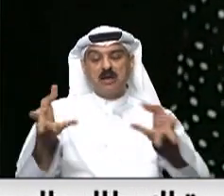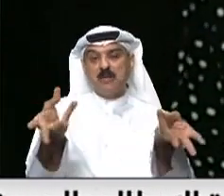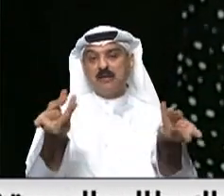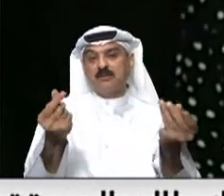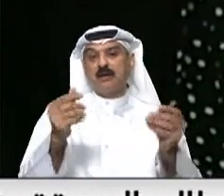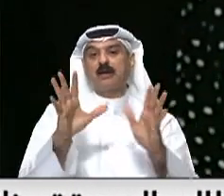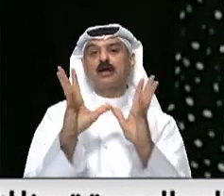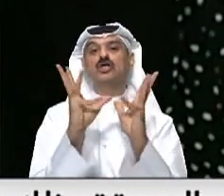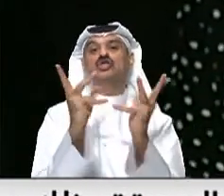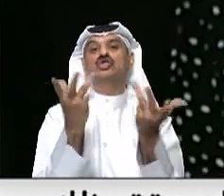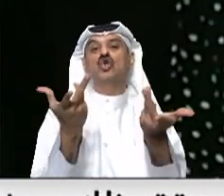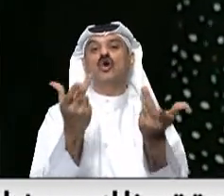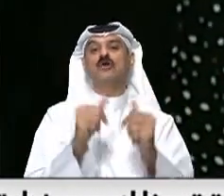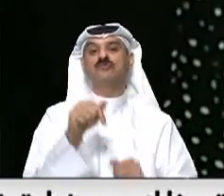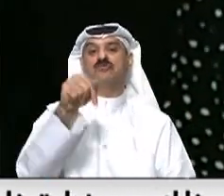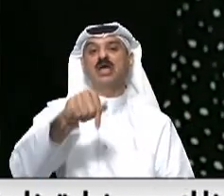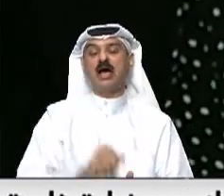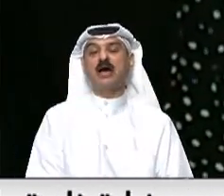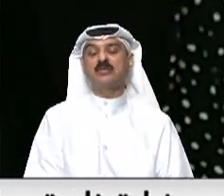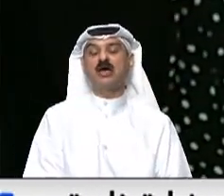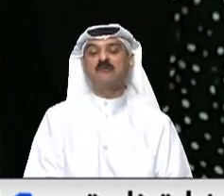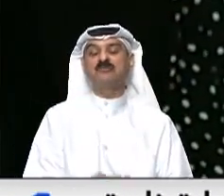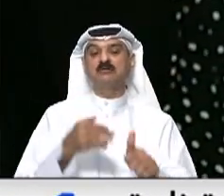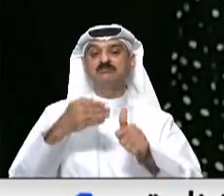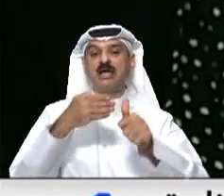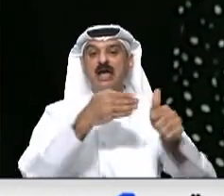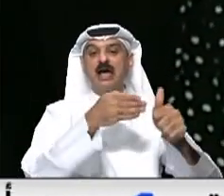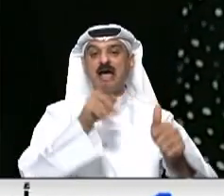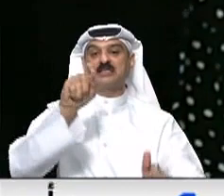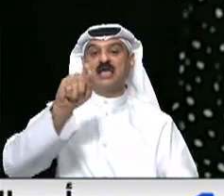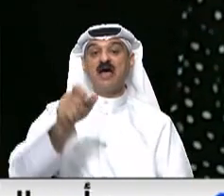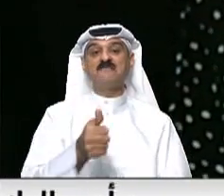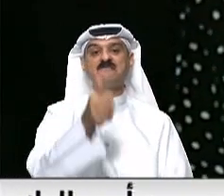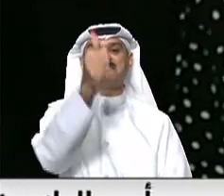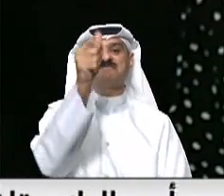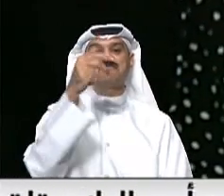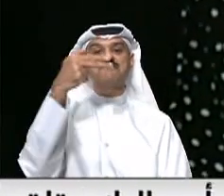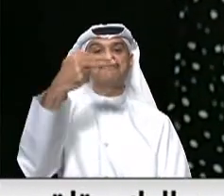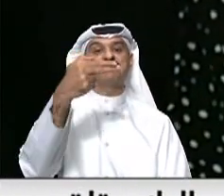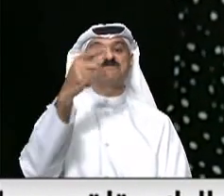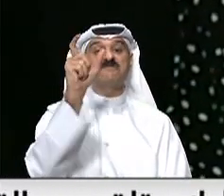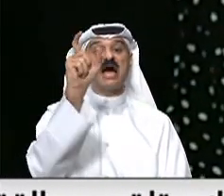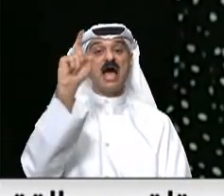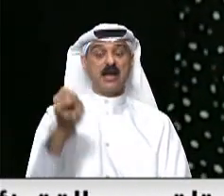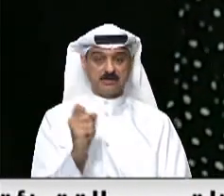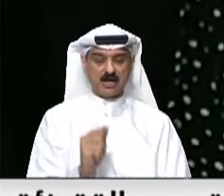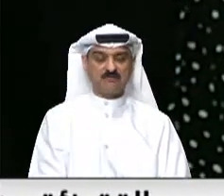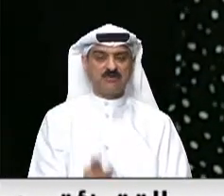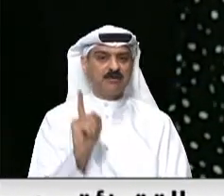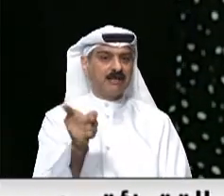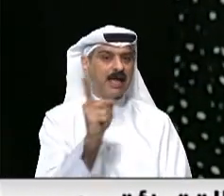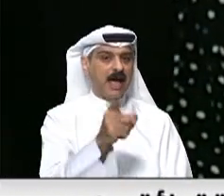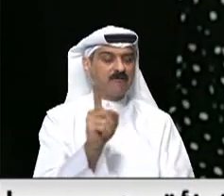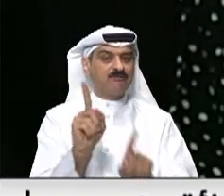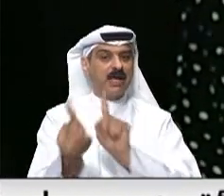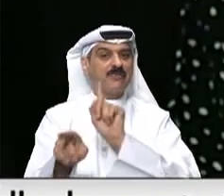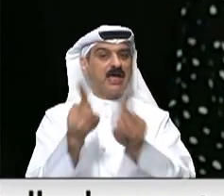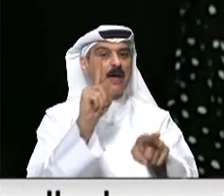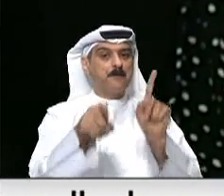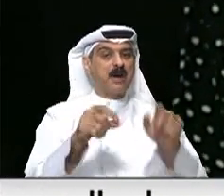حدث اليوم من أحداث على الساحة الروسية، الحديث يدور هنا عن بعض العناصر التي